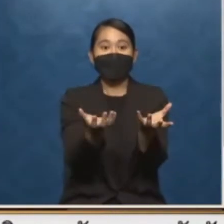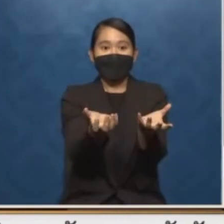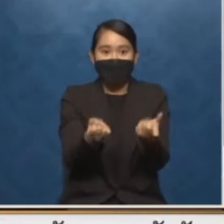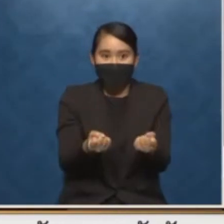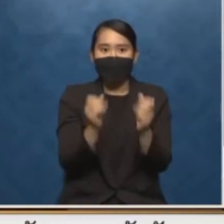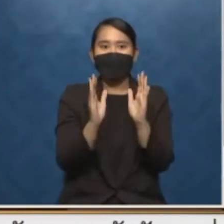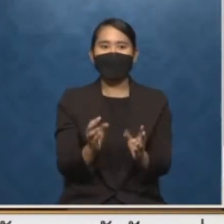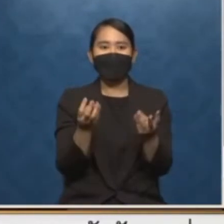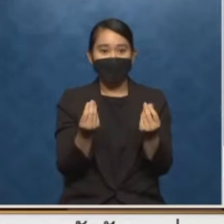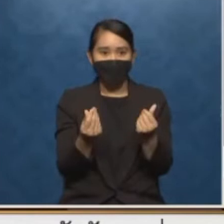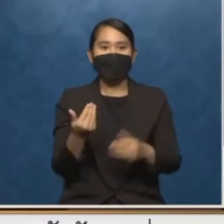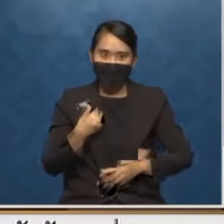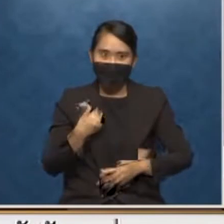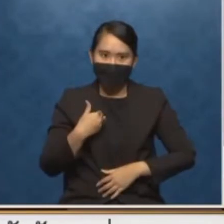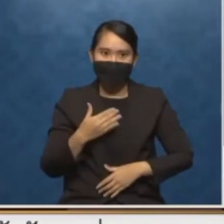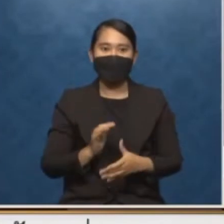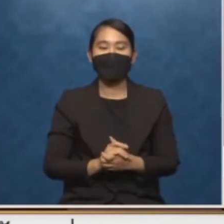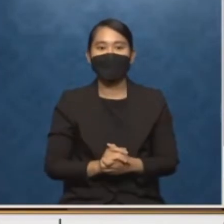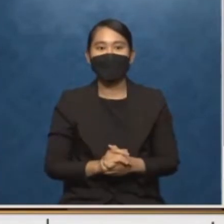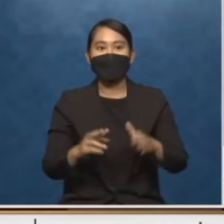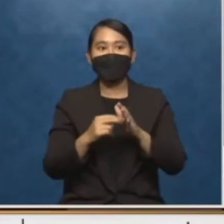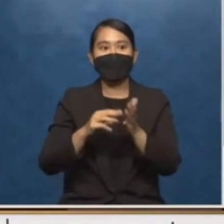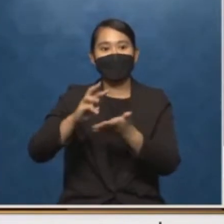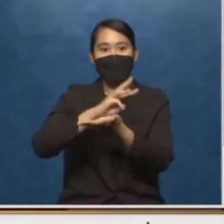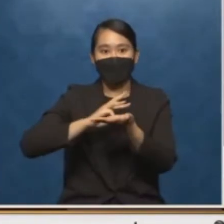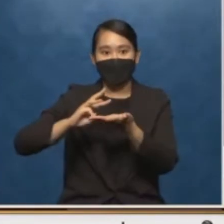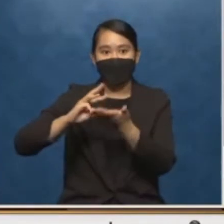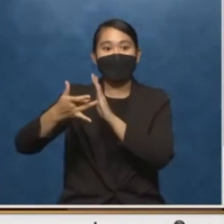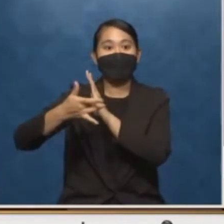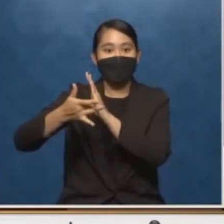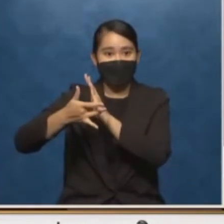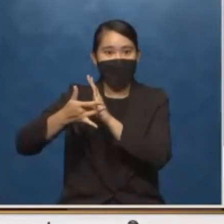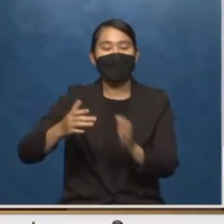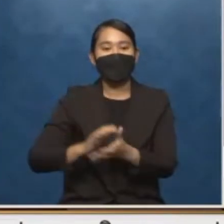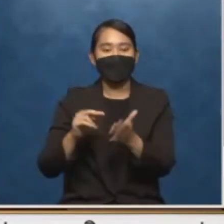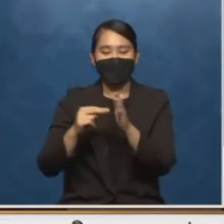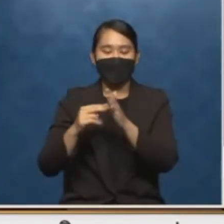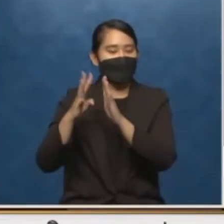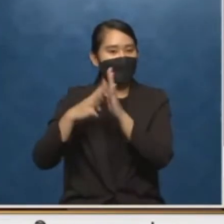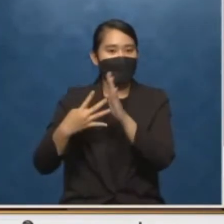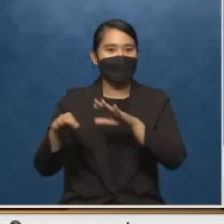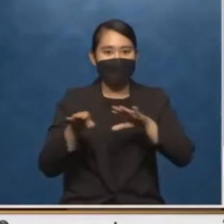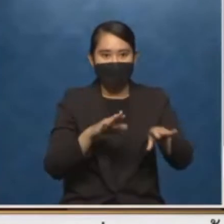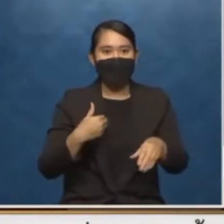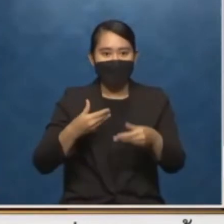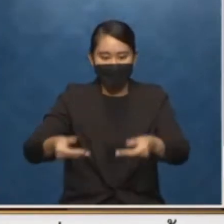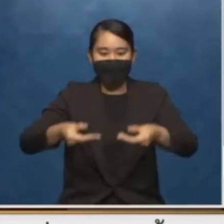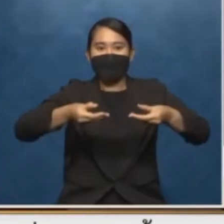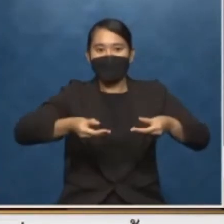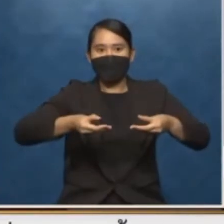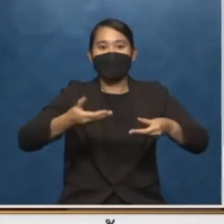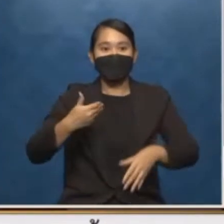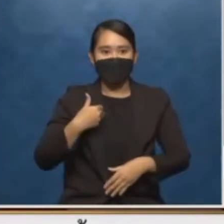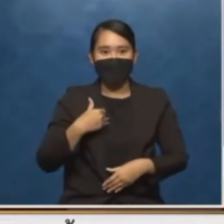ไงนี่วิทยาลัยเทคนิคซึ่งเป็นแม่ในการจัดตั้งได้เตรียมการไว้หมดแล้วผมมีเป็นปึกเลยรายละเอียด